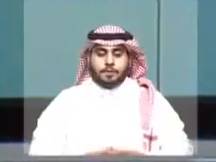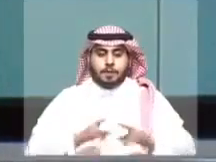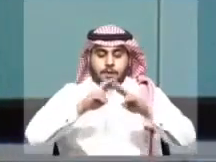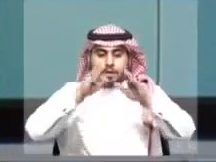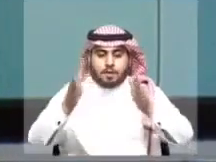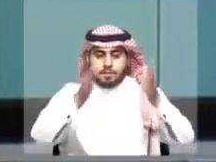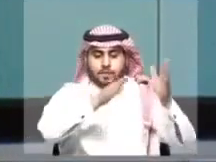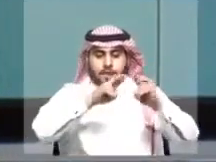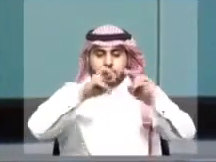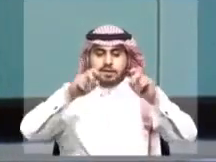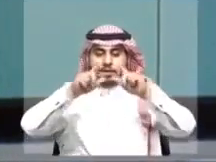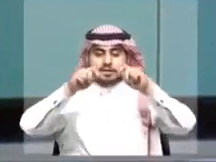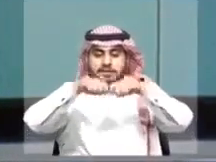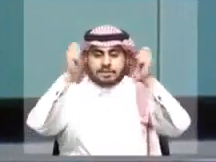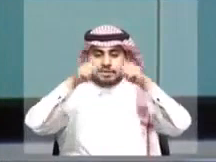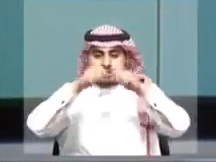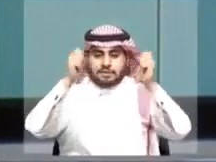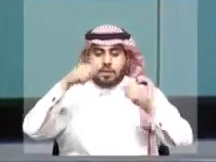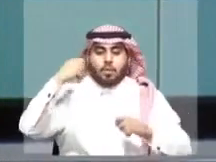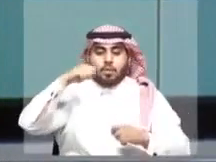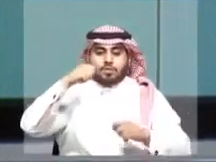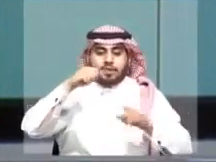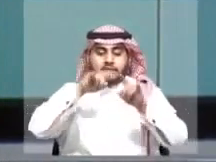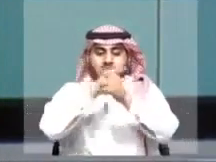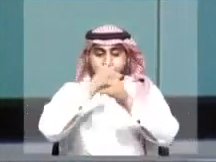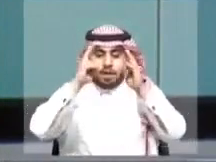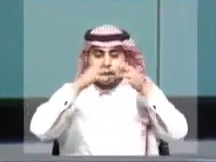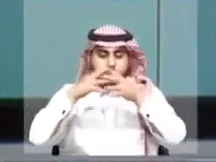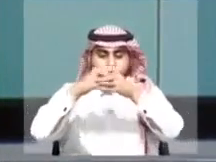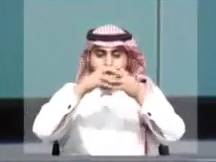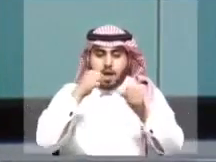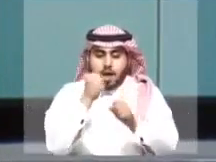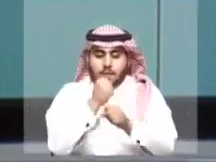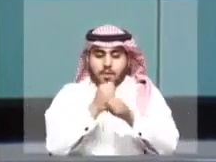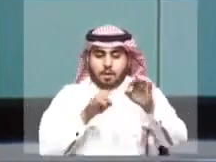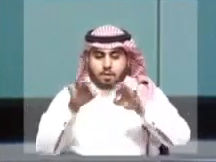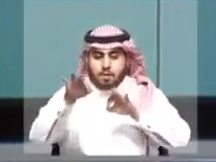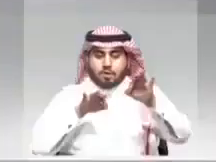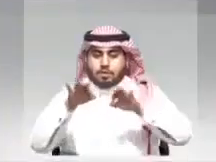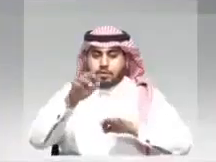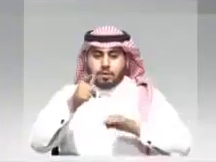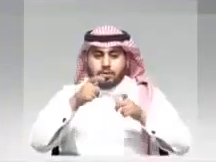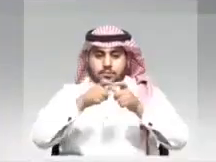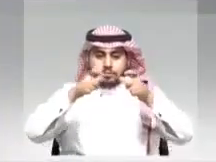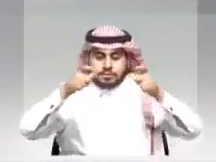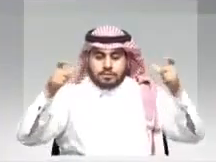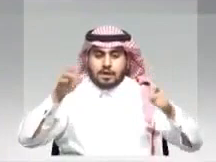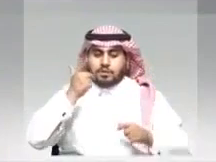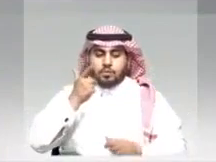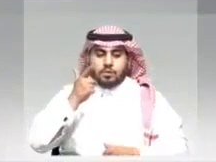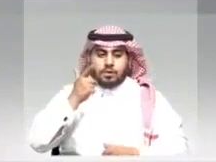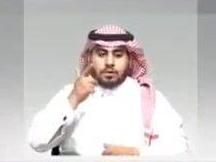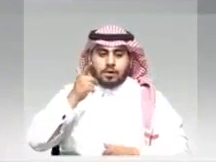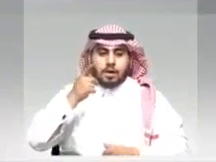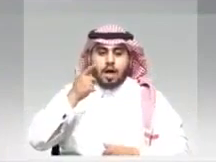كشفت صحيفة واشنطن بوست الأمريكية عن أن وزارة الدفاع الأمريكية تعمل على وضع خطة لمواجهة التوسع الإيراني في الشرق